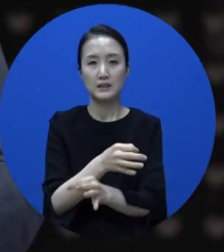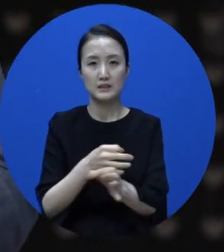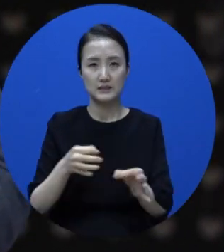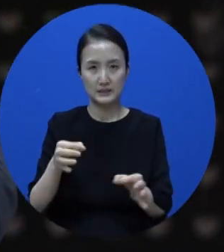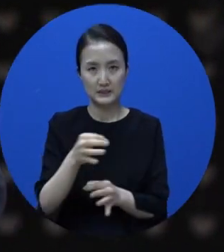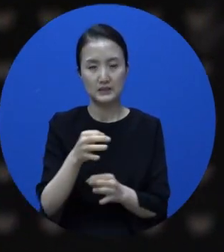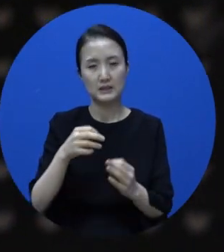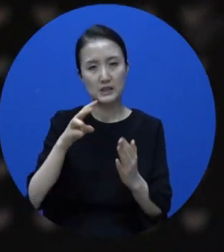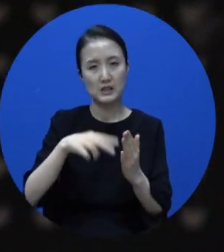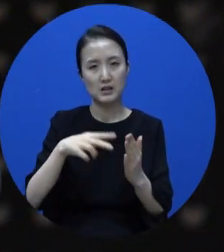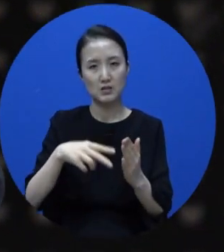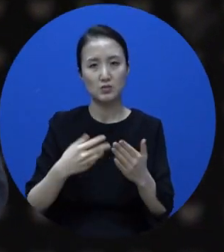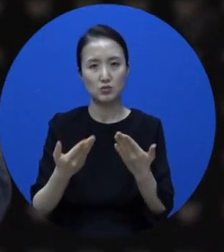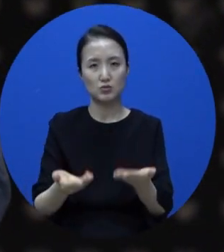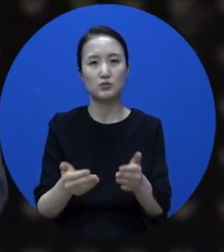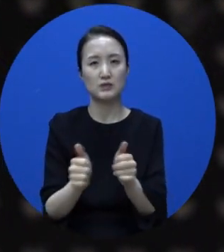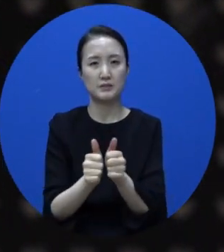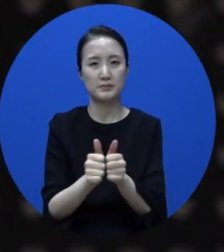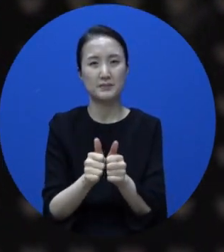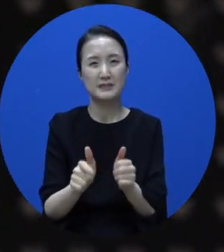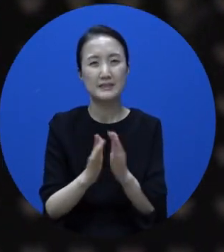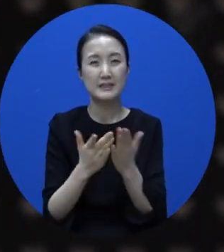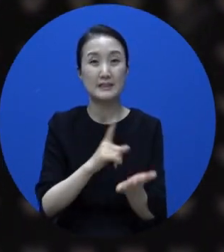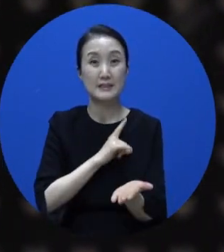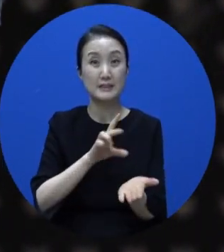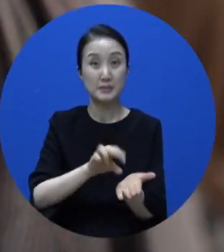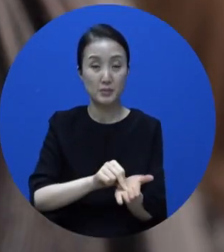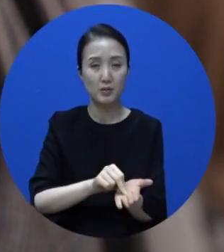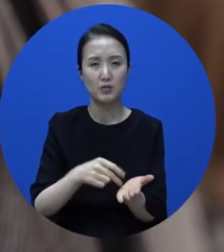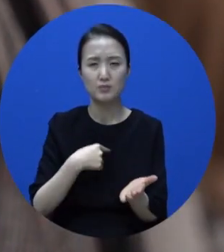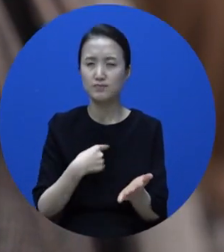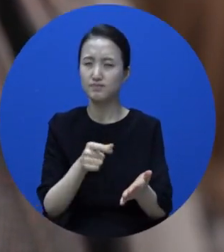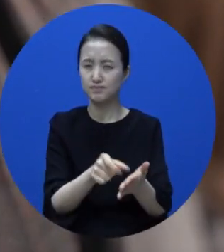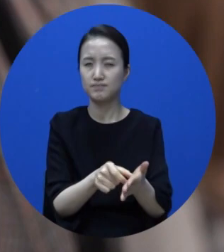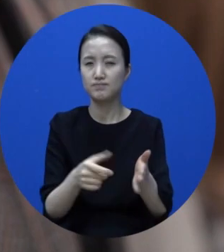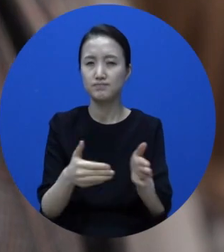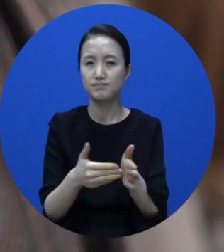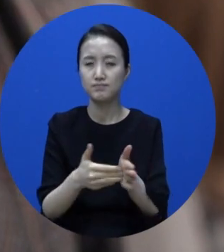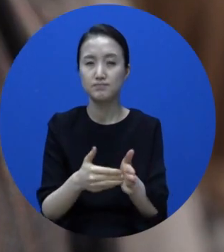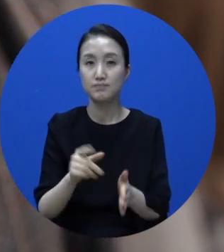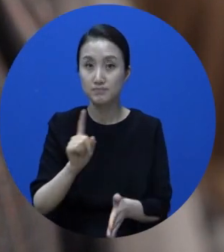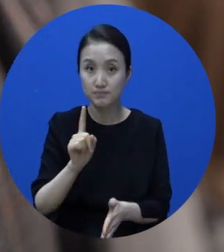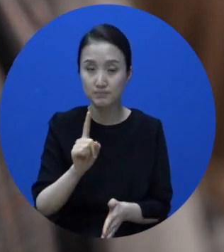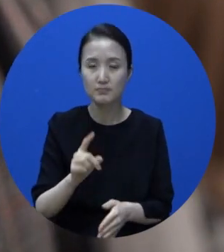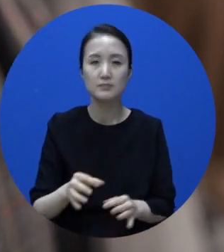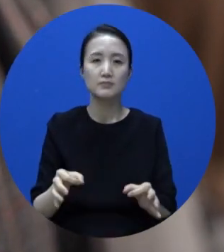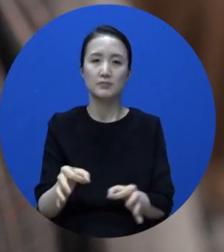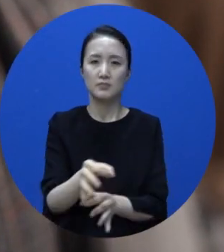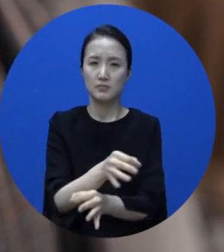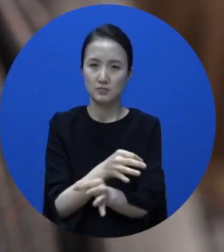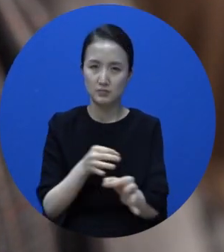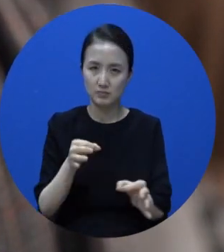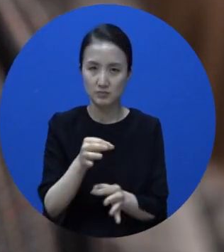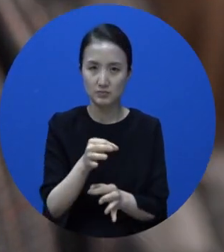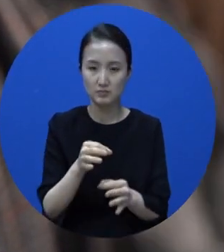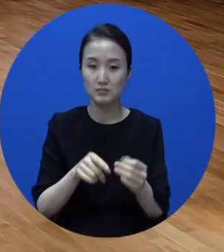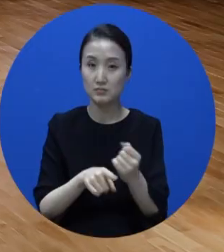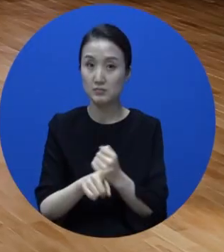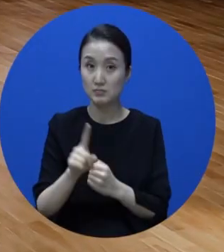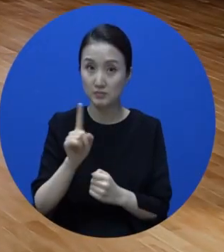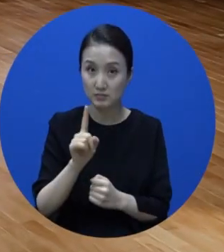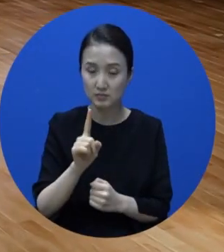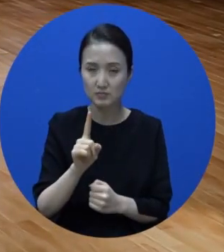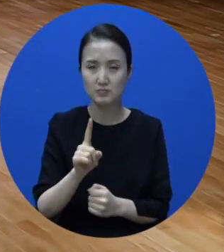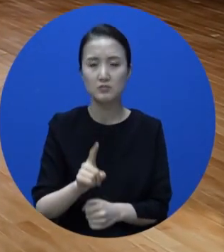강조해서 설명 드렸는데 한번 따라해보세요 경제란 수식을 떠올린 됩니다 경제란 그다음